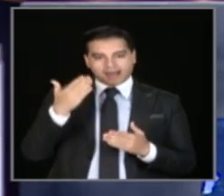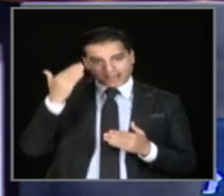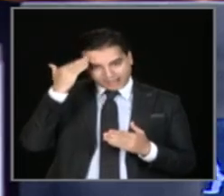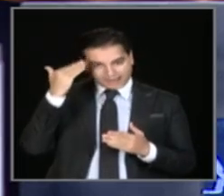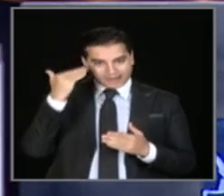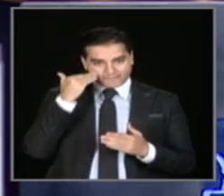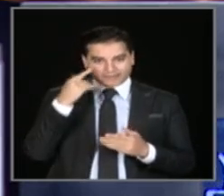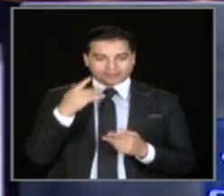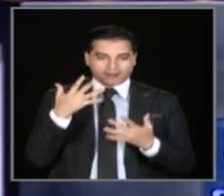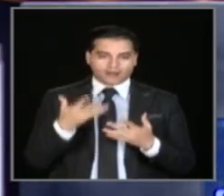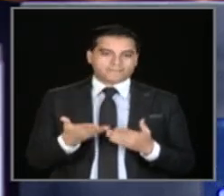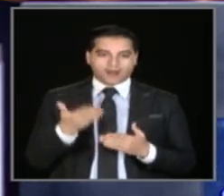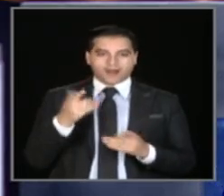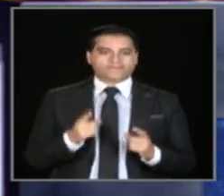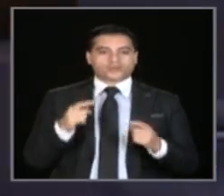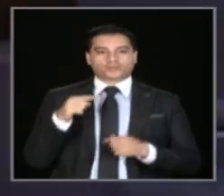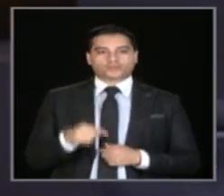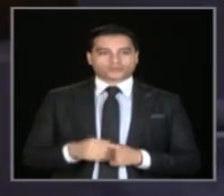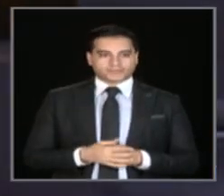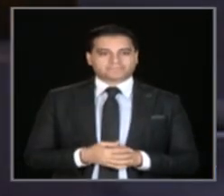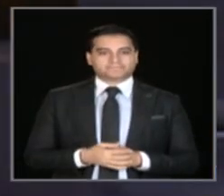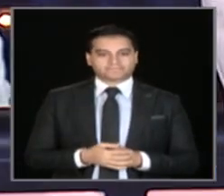البطولة لحد دلوقتي.